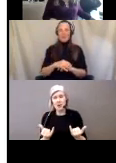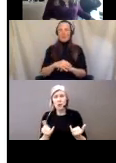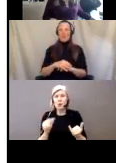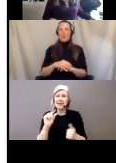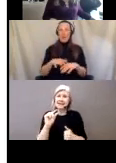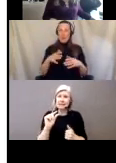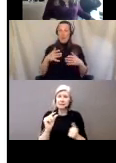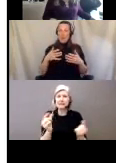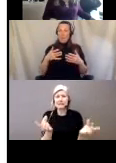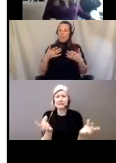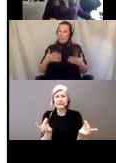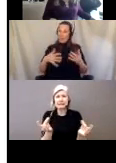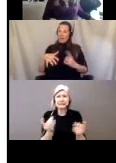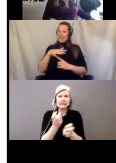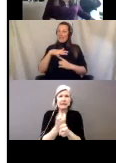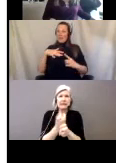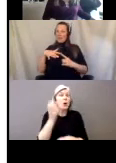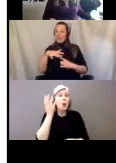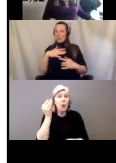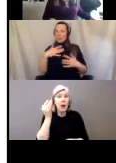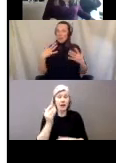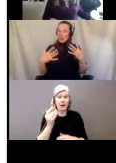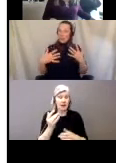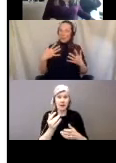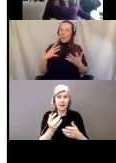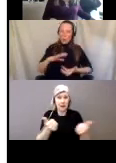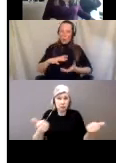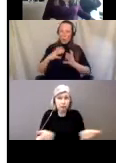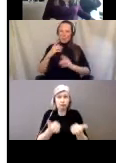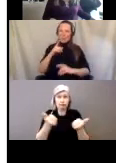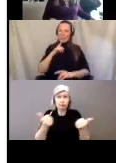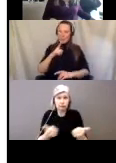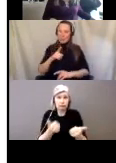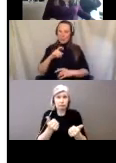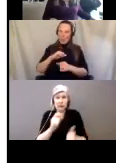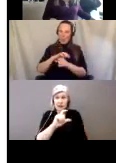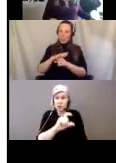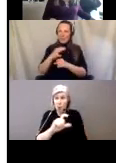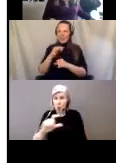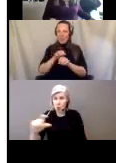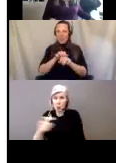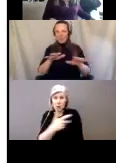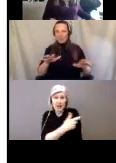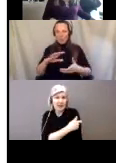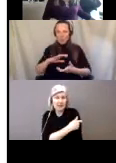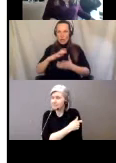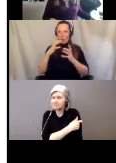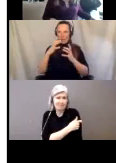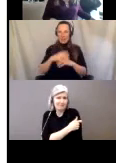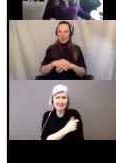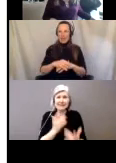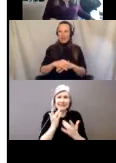Nous sommes dans une situation actuelle un peu complexe. Nous devons joindre tellement de